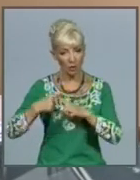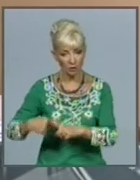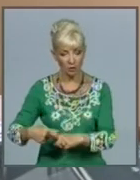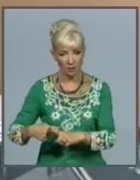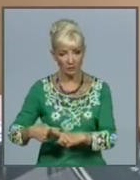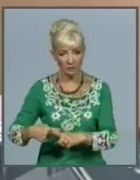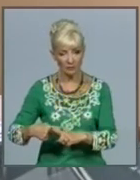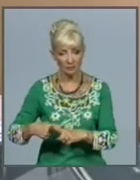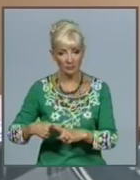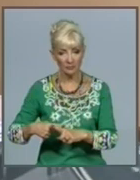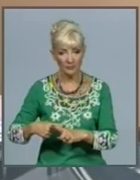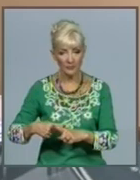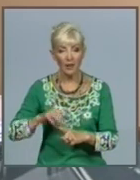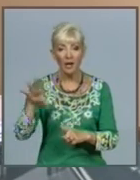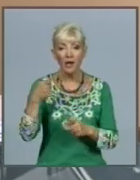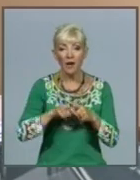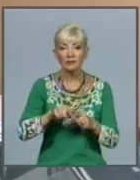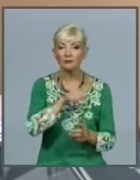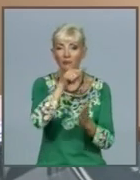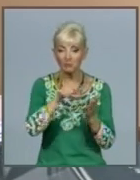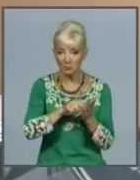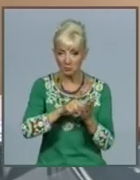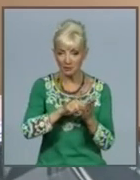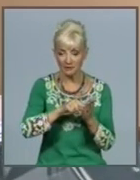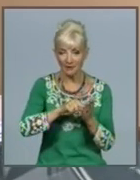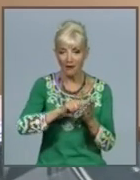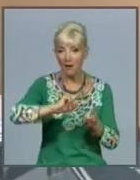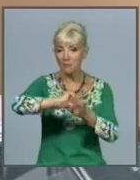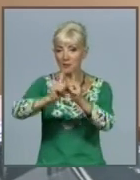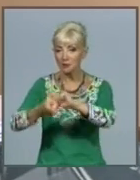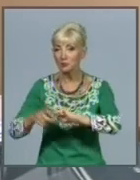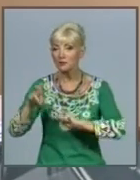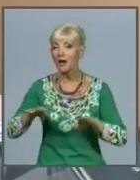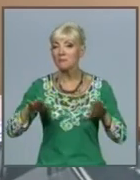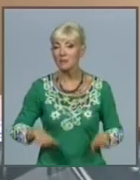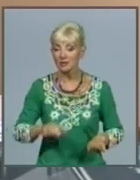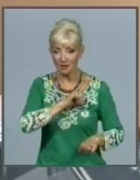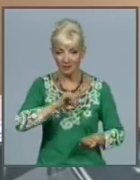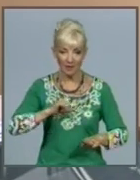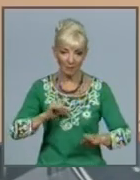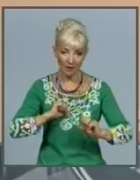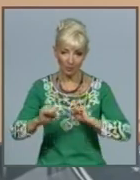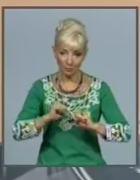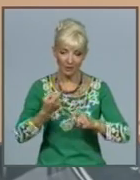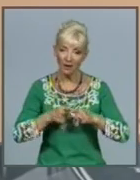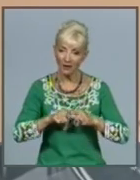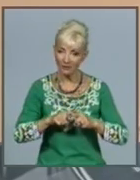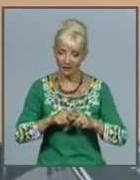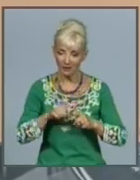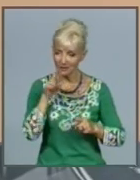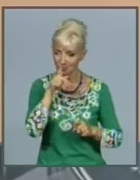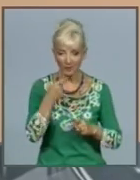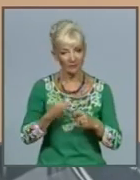переводить це питання на місцеве самоврядування, це неправильно, це лукавство з боку держави.